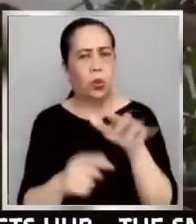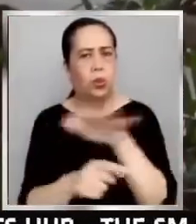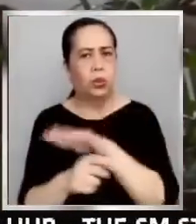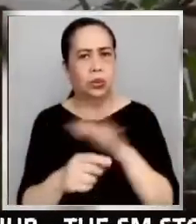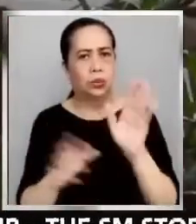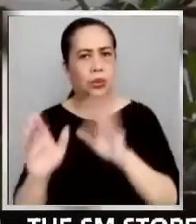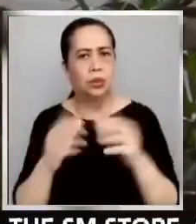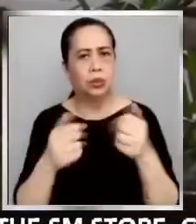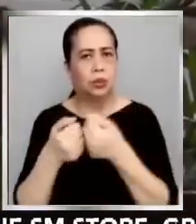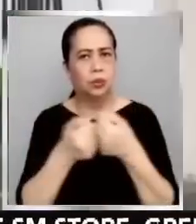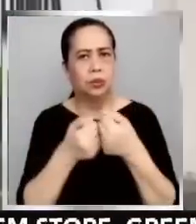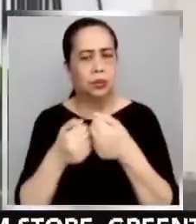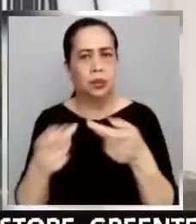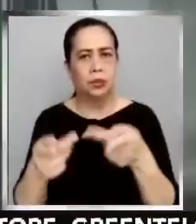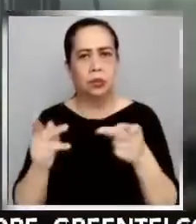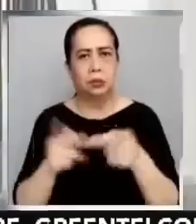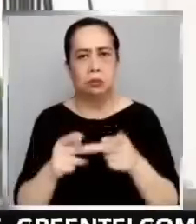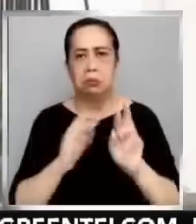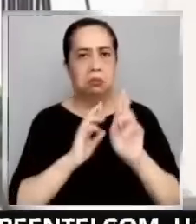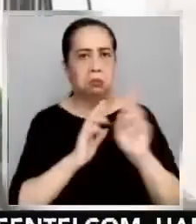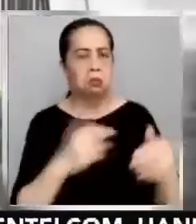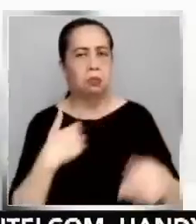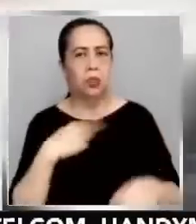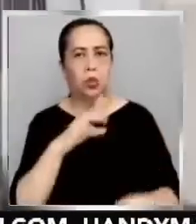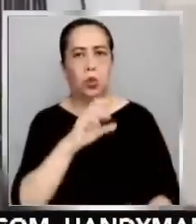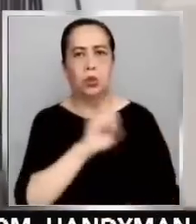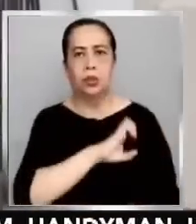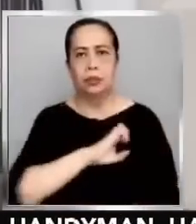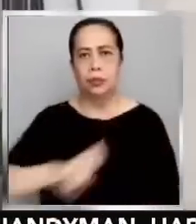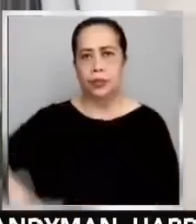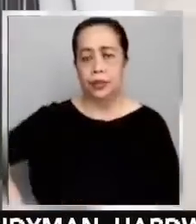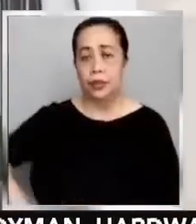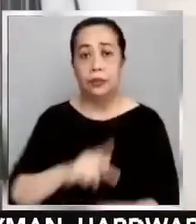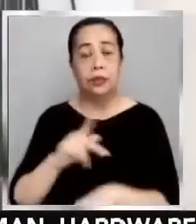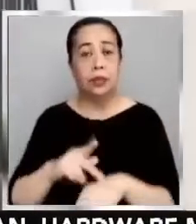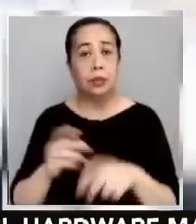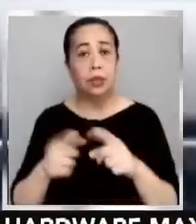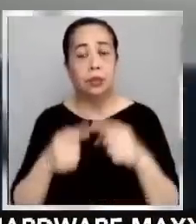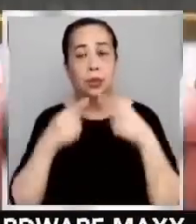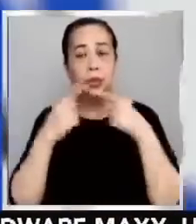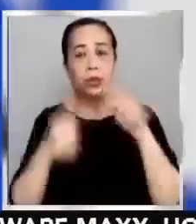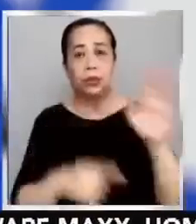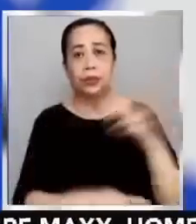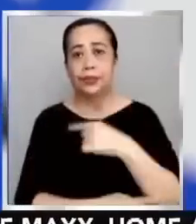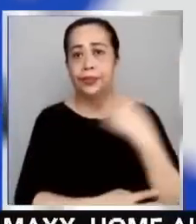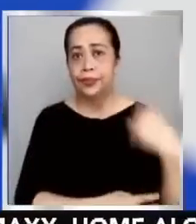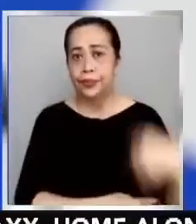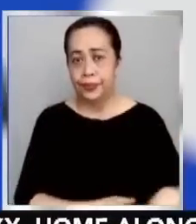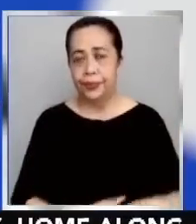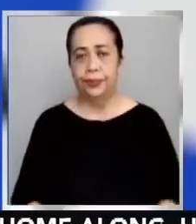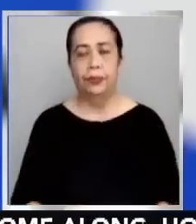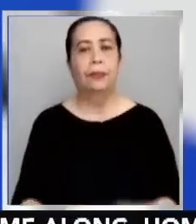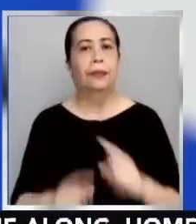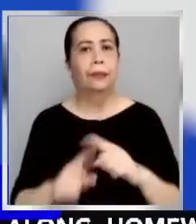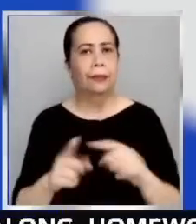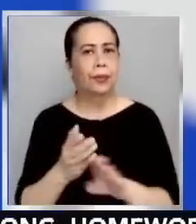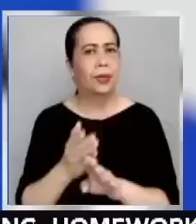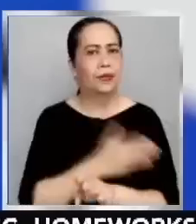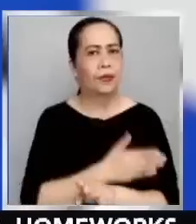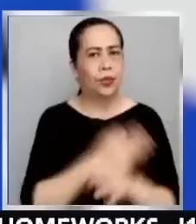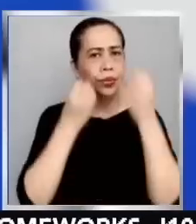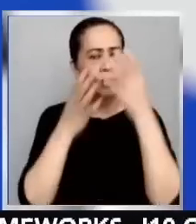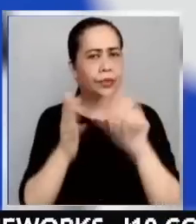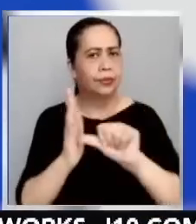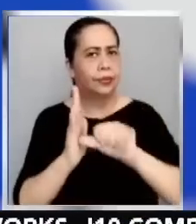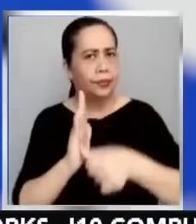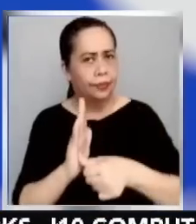pang bagong tugon ang US Embassy sa Pilipinas kaugnay sa pahayag na ito ng China. Pero nauna na nitong iginiit na